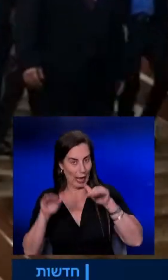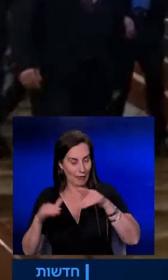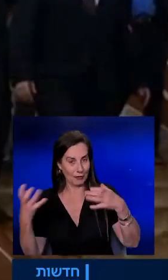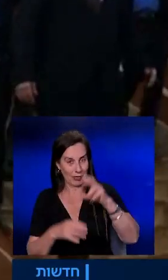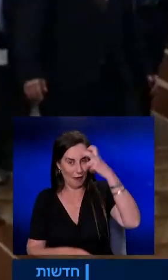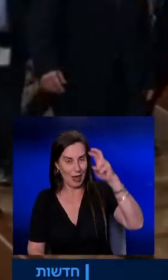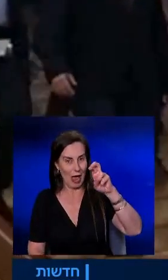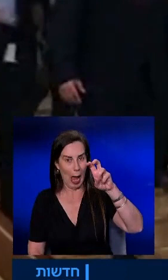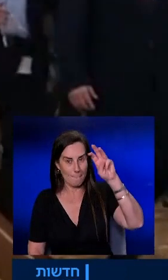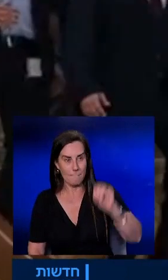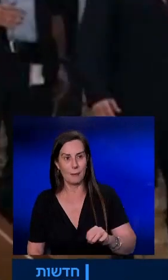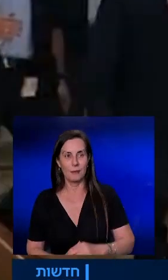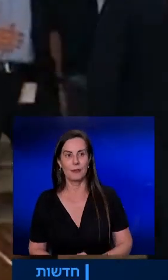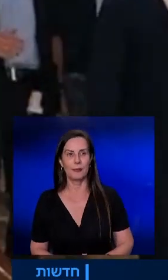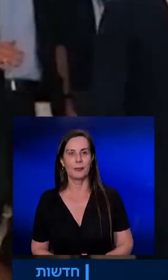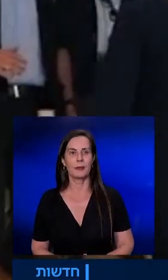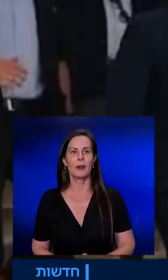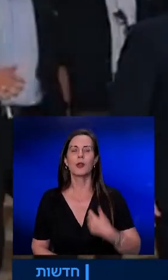רע"מ?